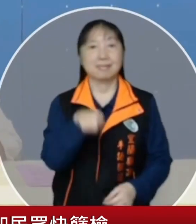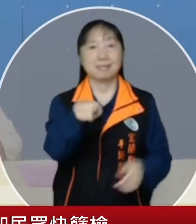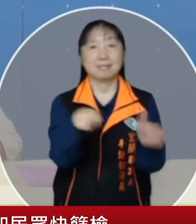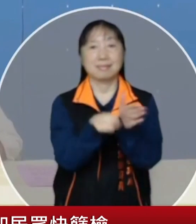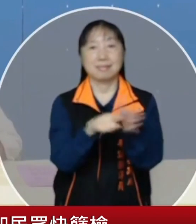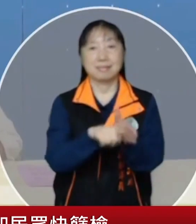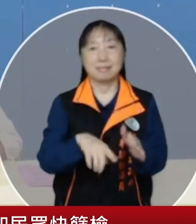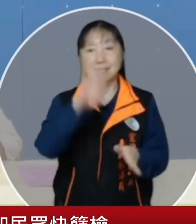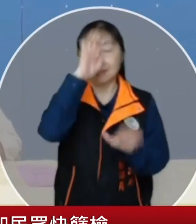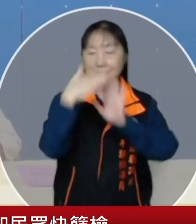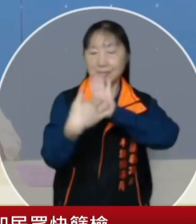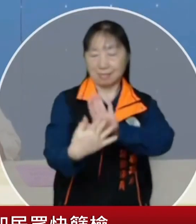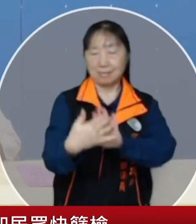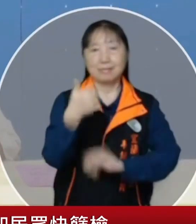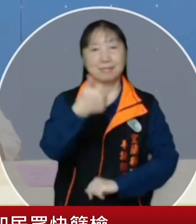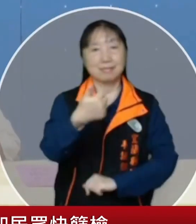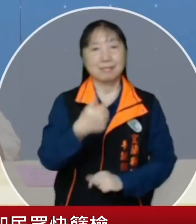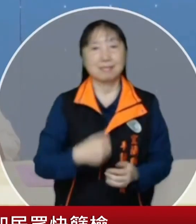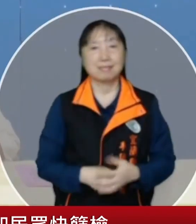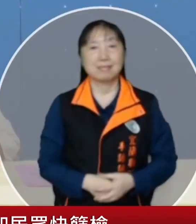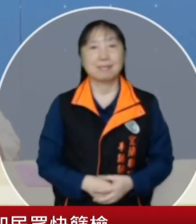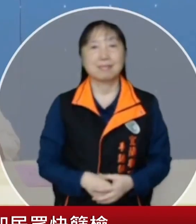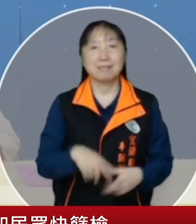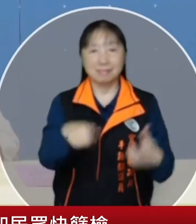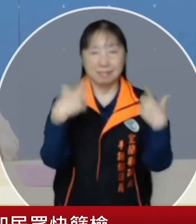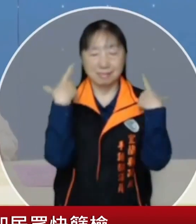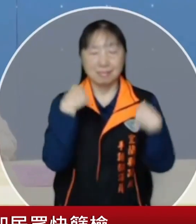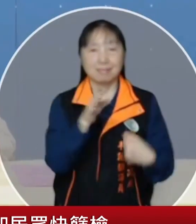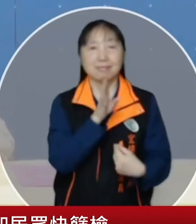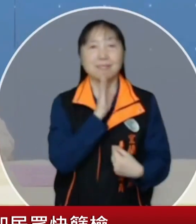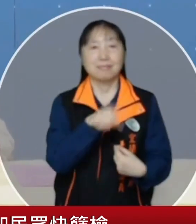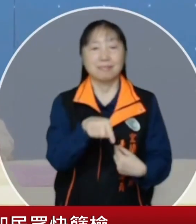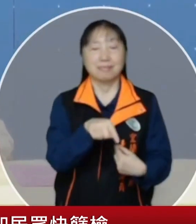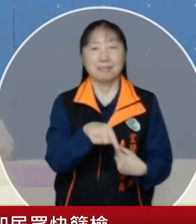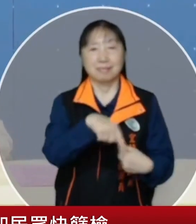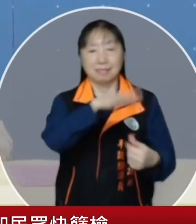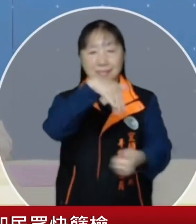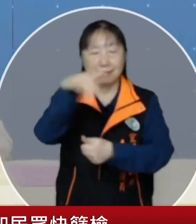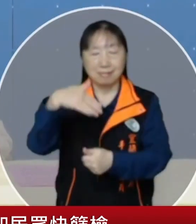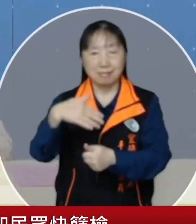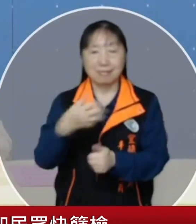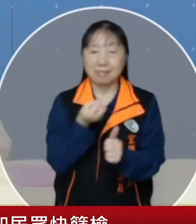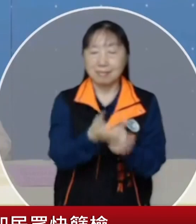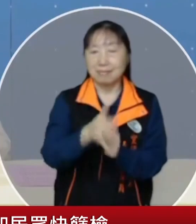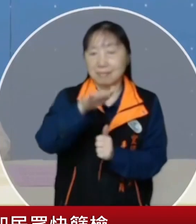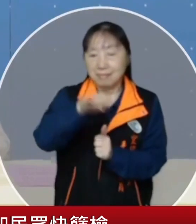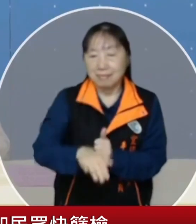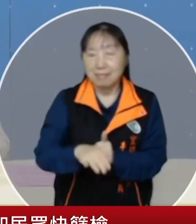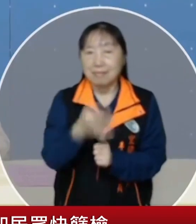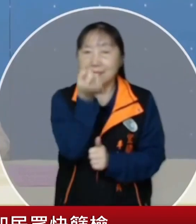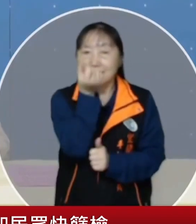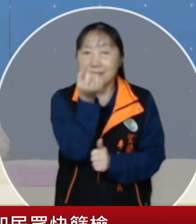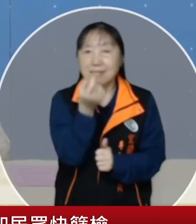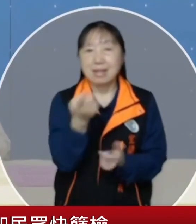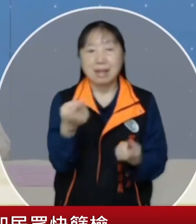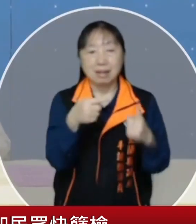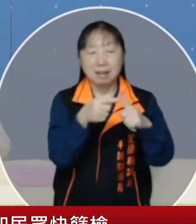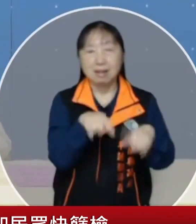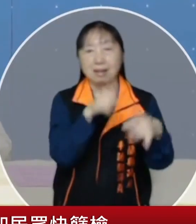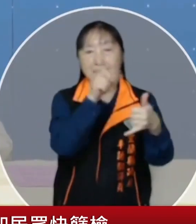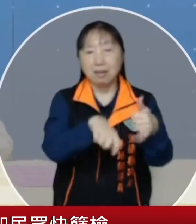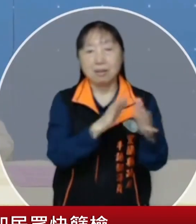防疫效果。原本呢，被我们列为低传染风险的个案，没有人确